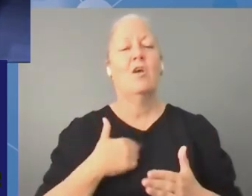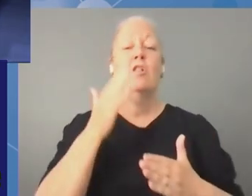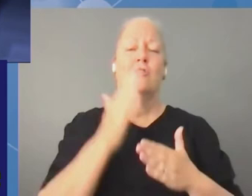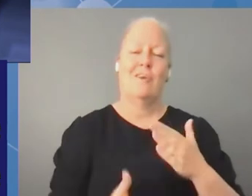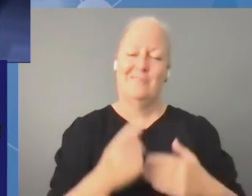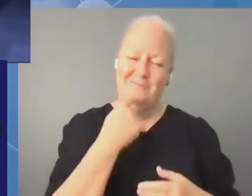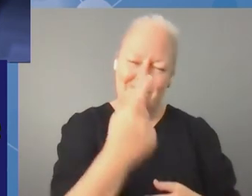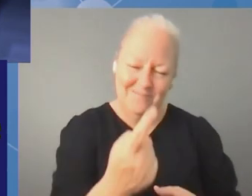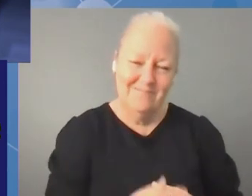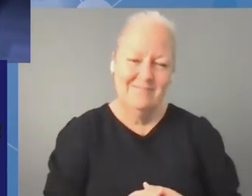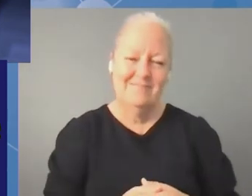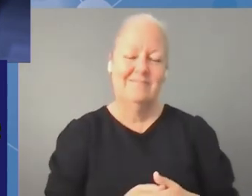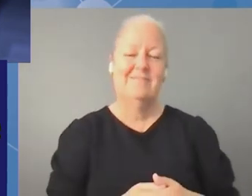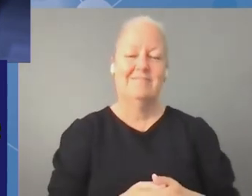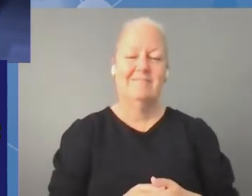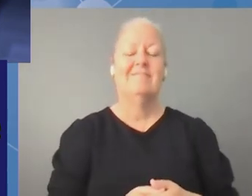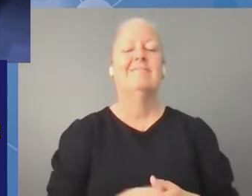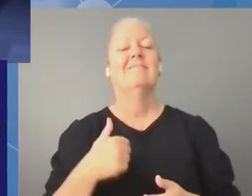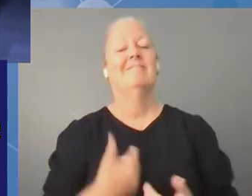感谢给我这个发言权利。